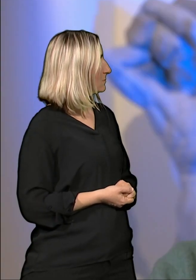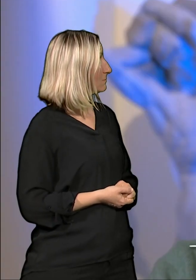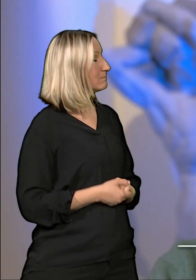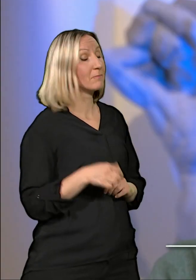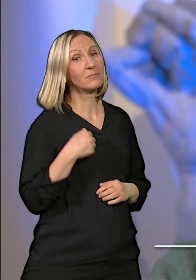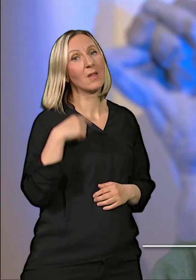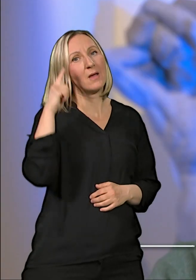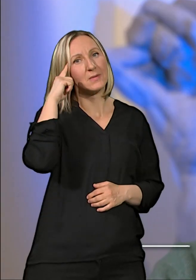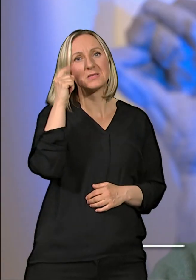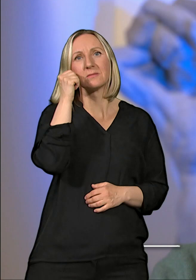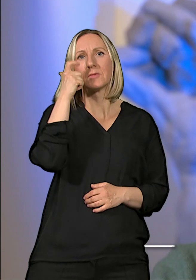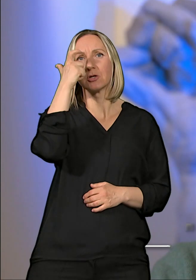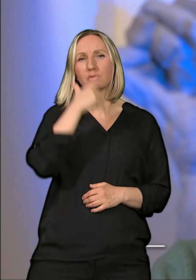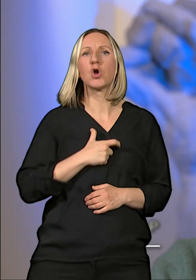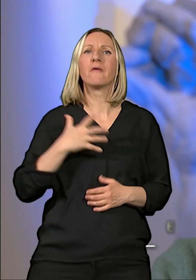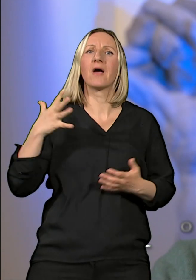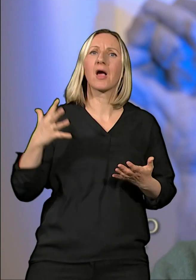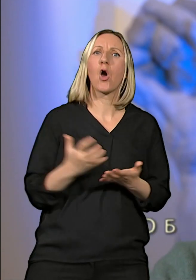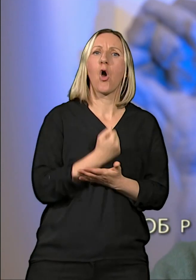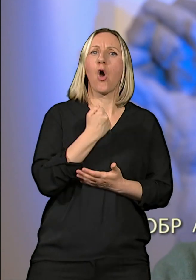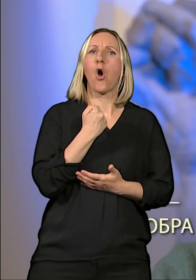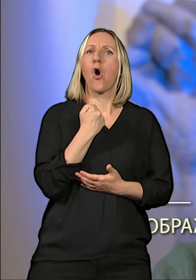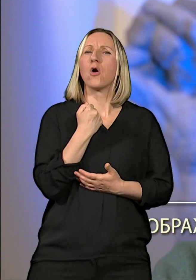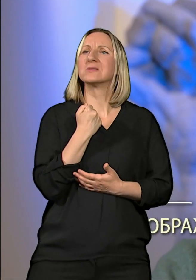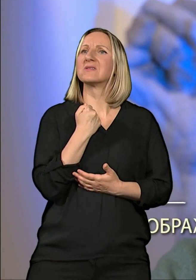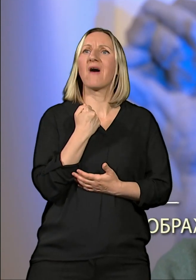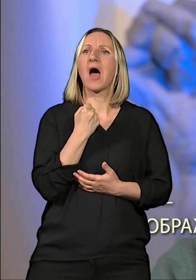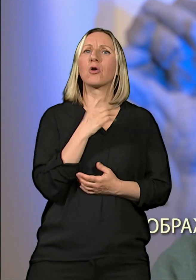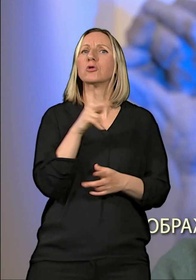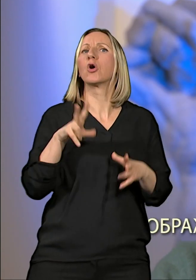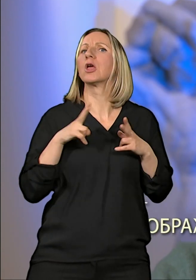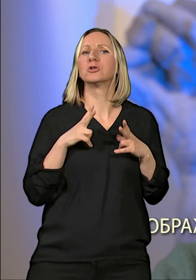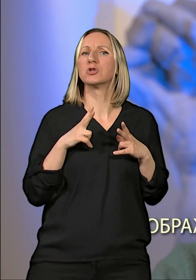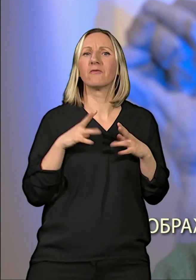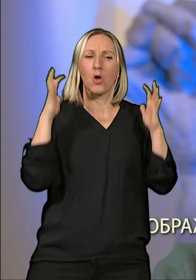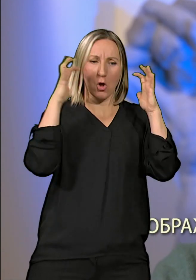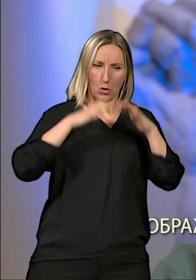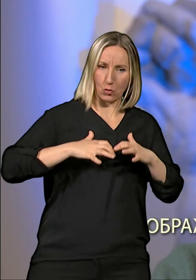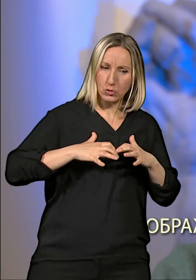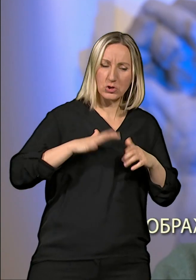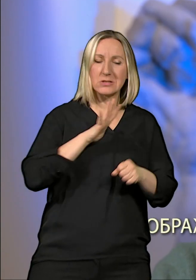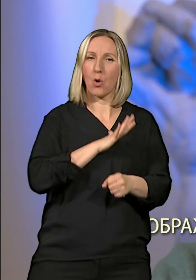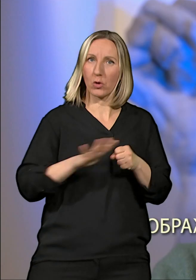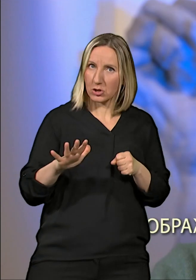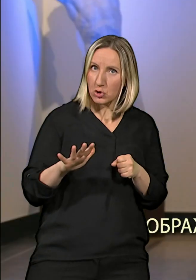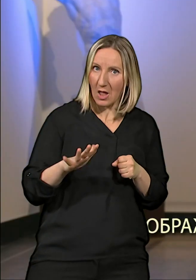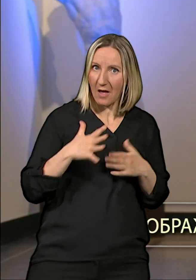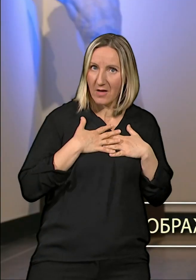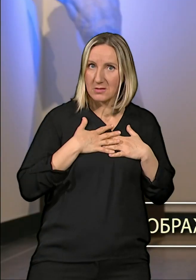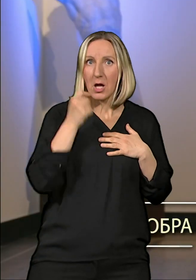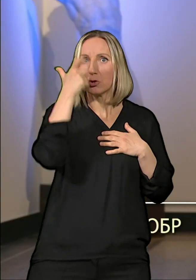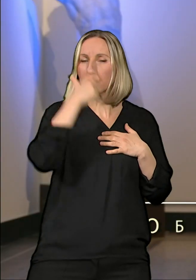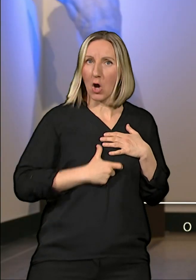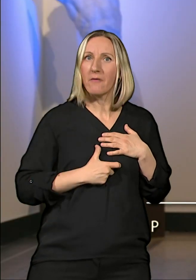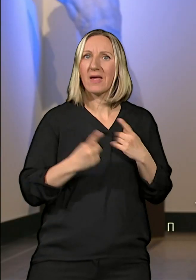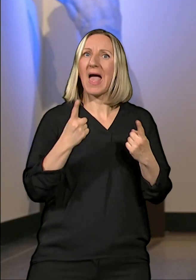Mislim da se čovjek ostvaruje. Ostvaruje se dok je živ, ruši se dok je živ, uništava se, čovjek je